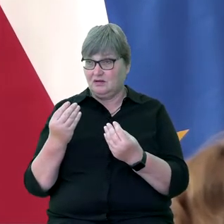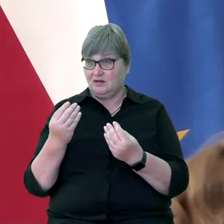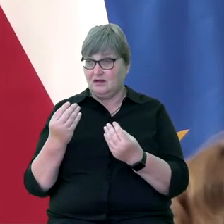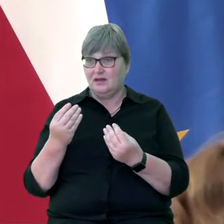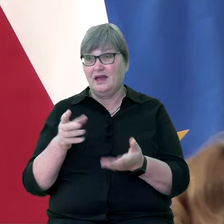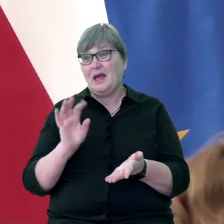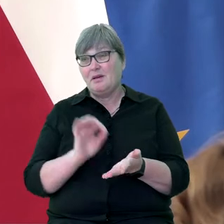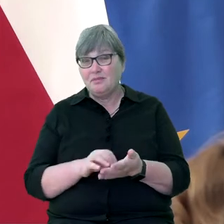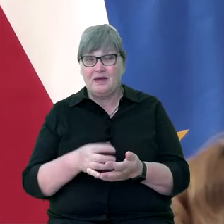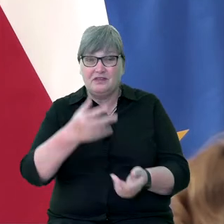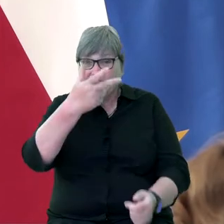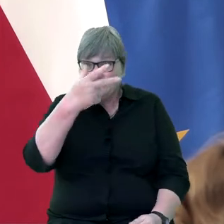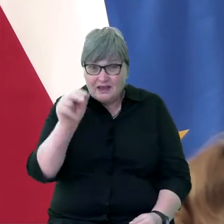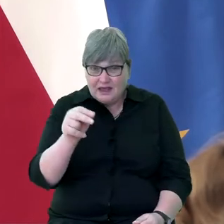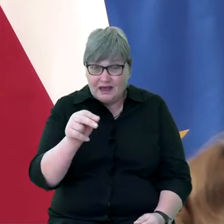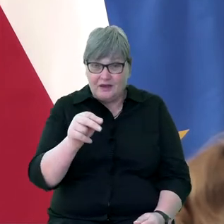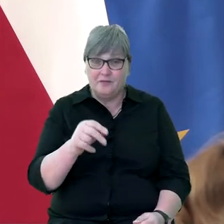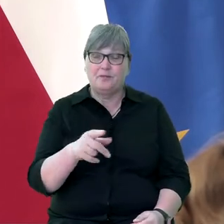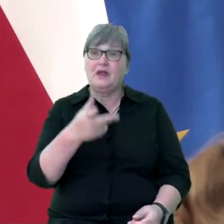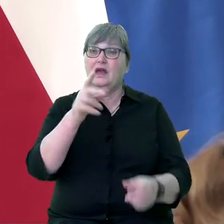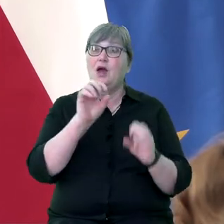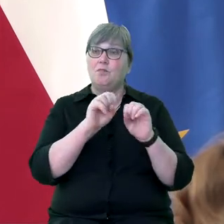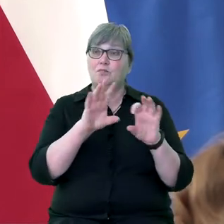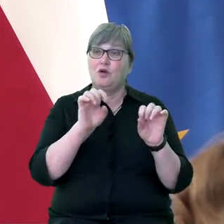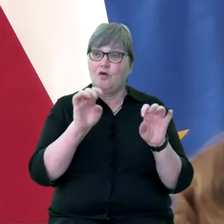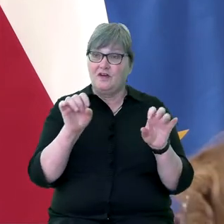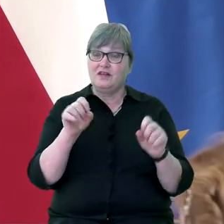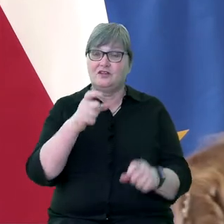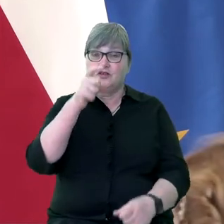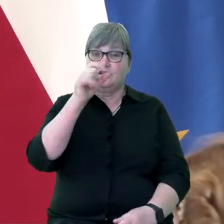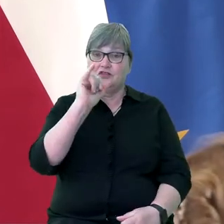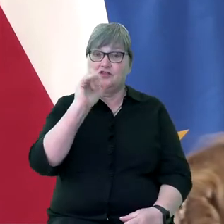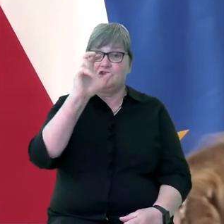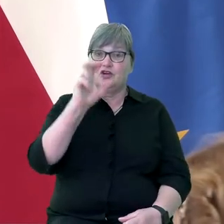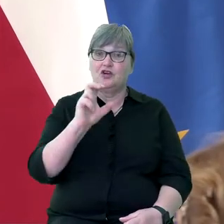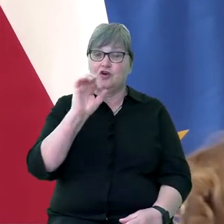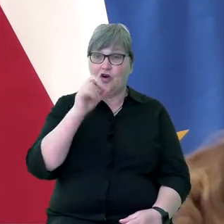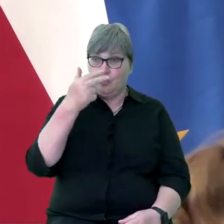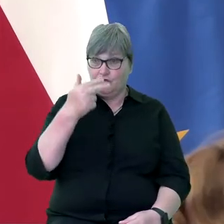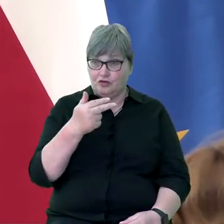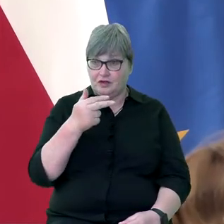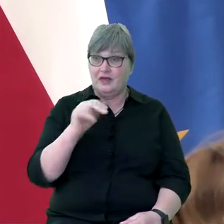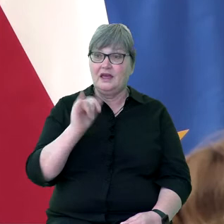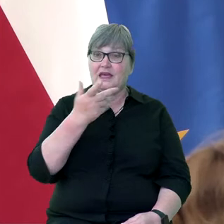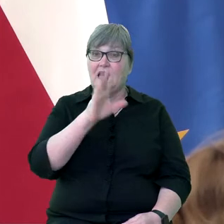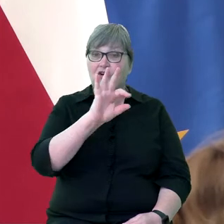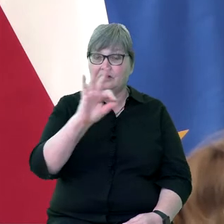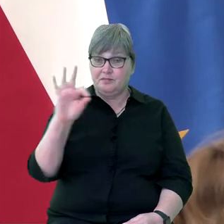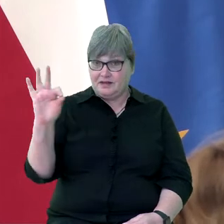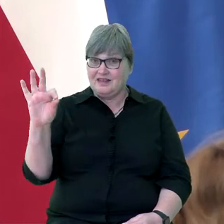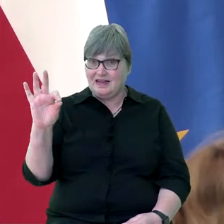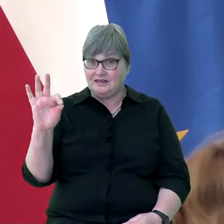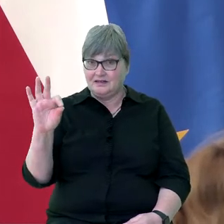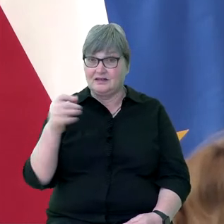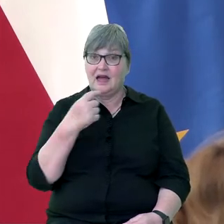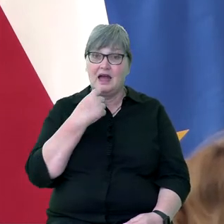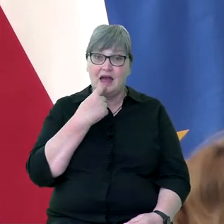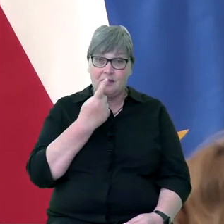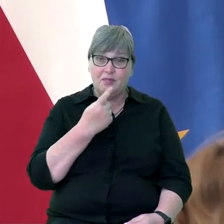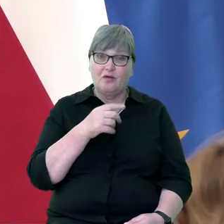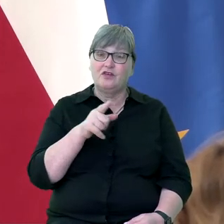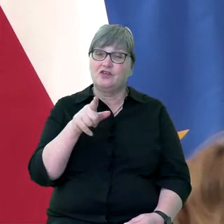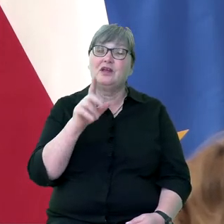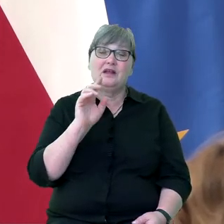Pewnie nie. Pan profesor Cichoń jako specjalista powie nam na pewno